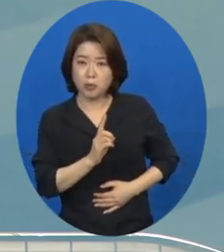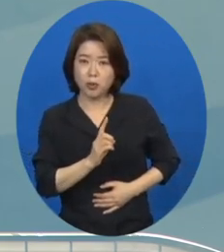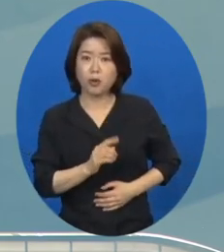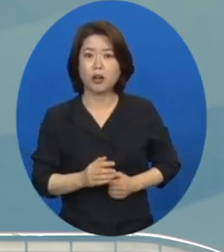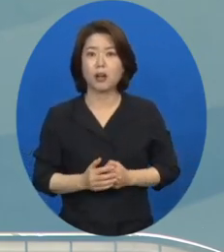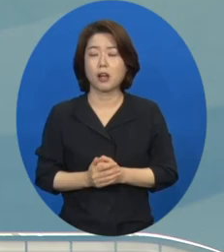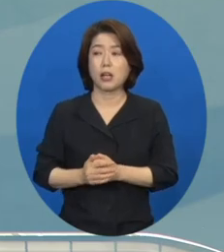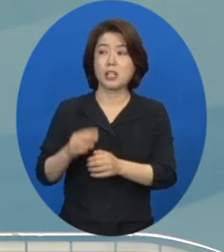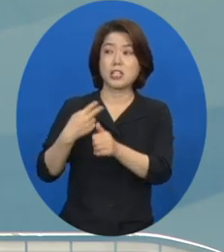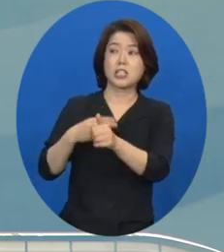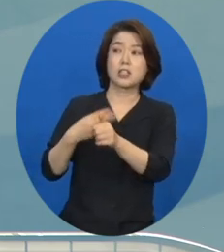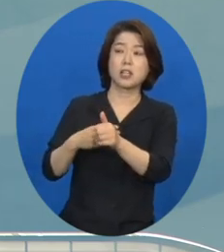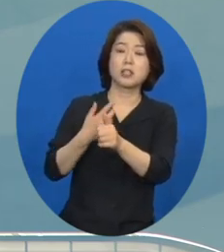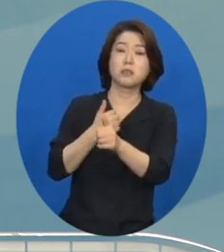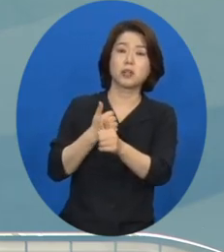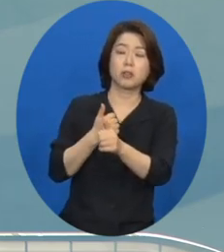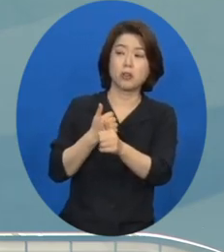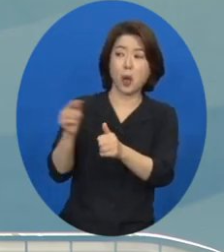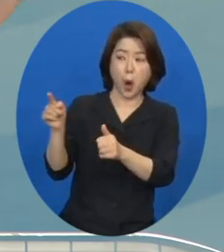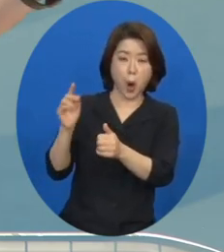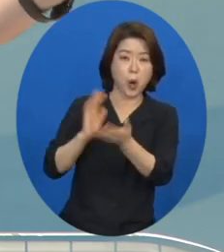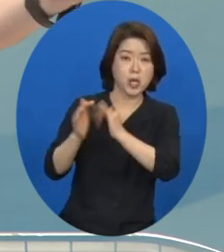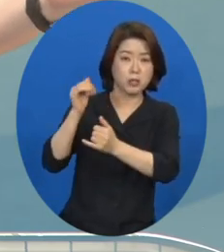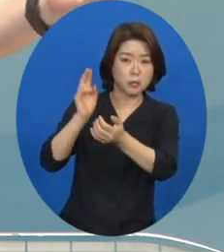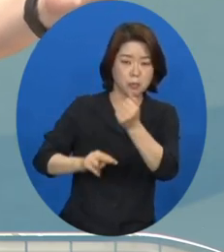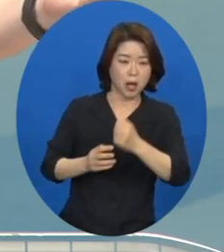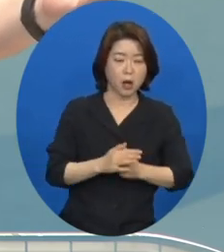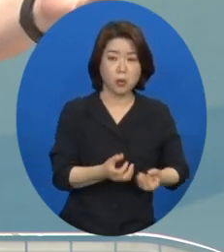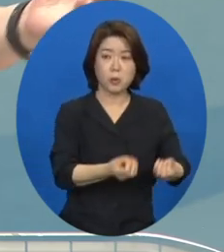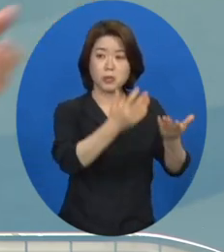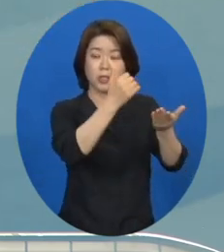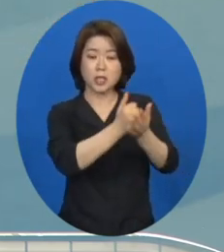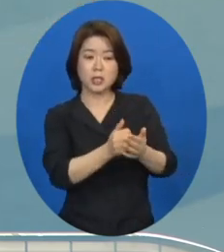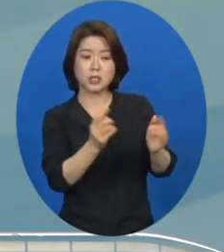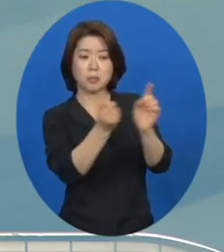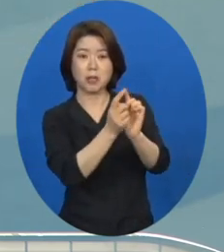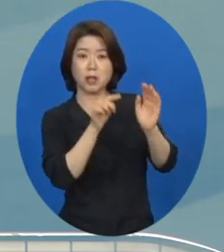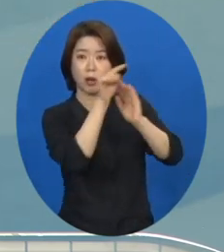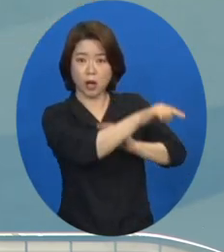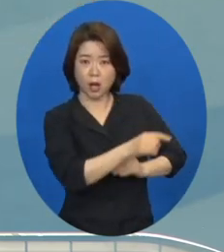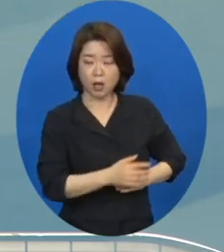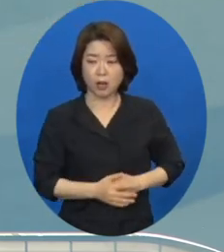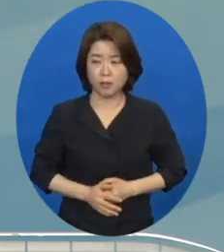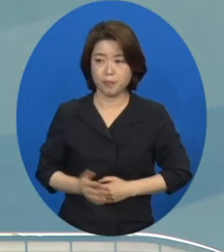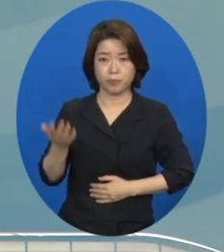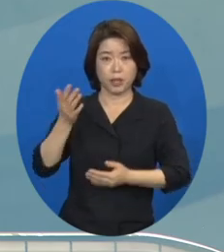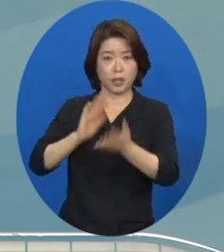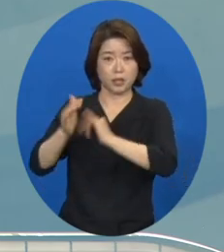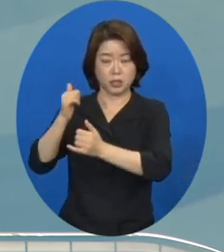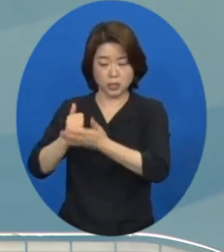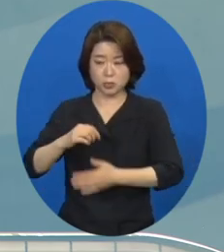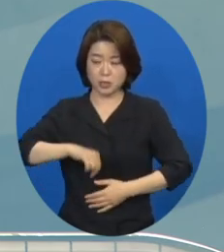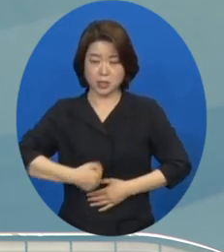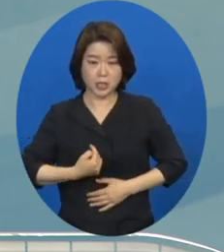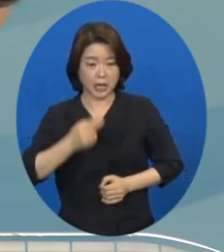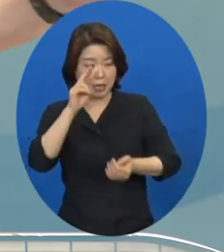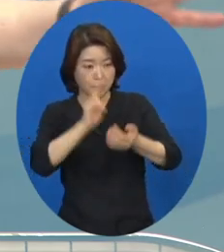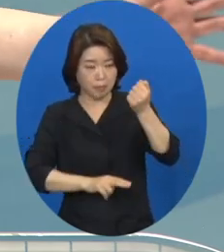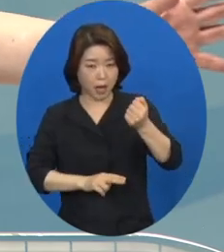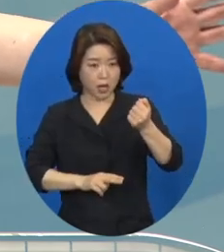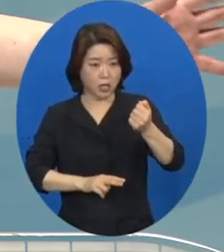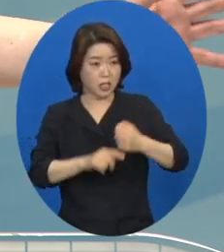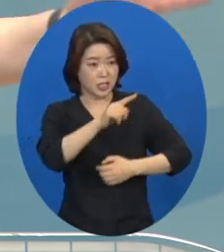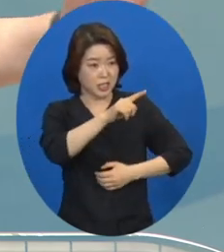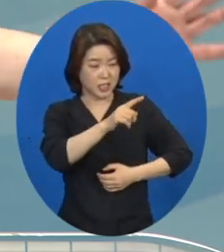당신의 스승이었던 예수를 팔려고 제사장을 찾아갑니다. 예수님은 자기를 팔려고 제자가